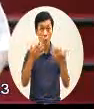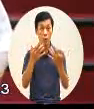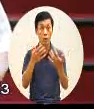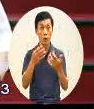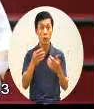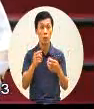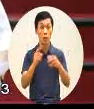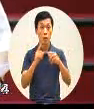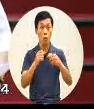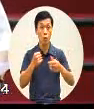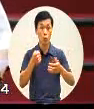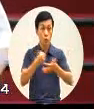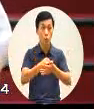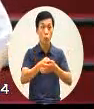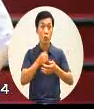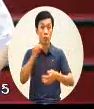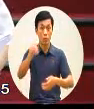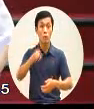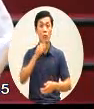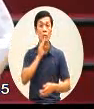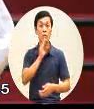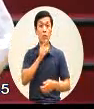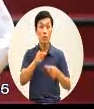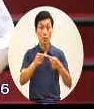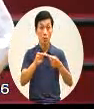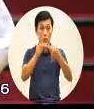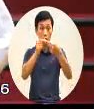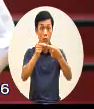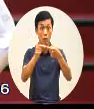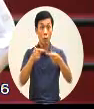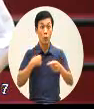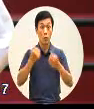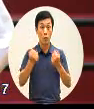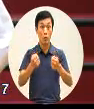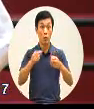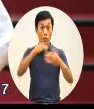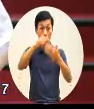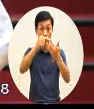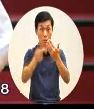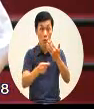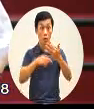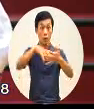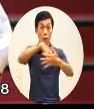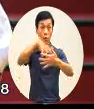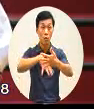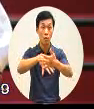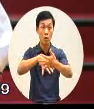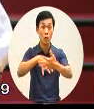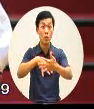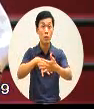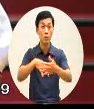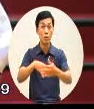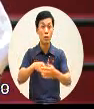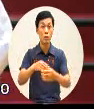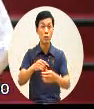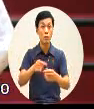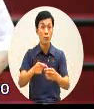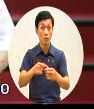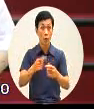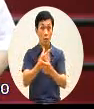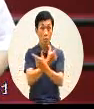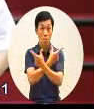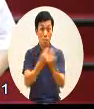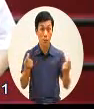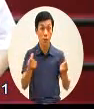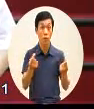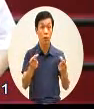肯哈。第一点啊，在我们的政策规划里面，就讲一律我们